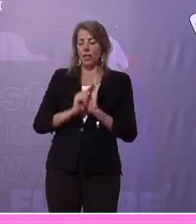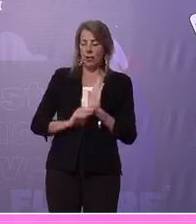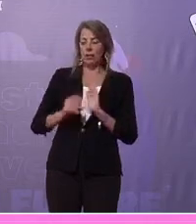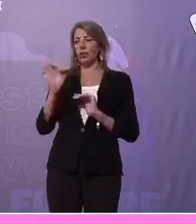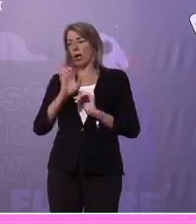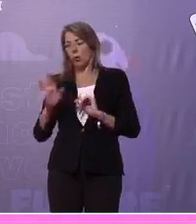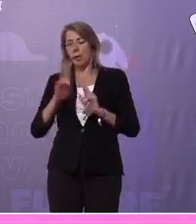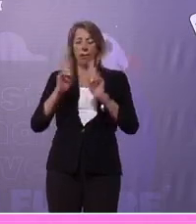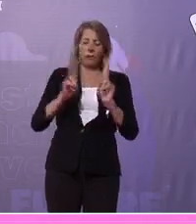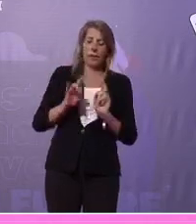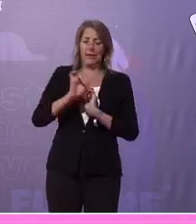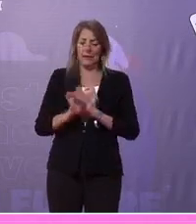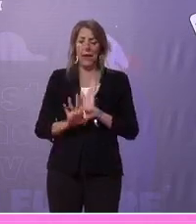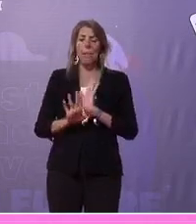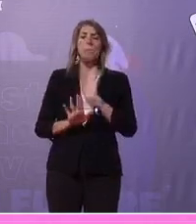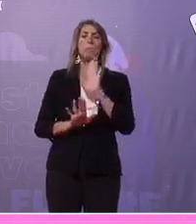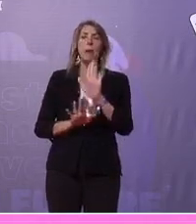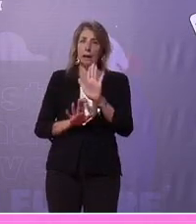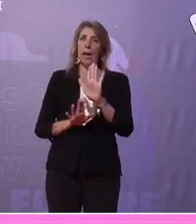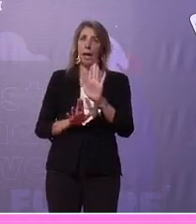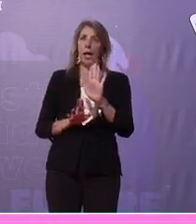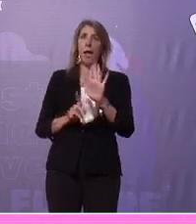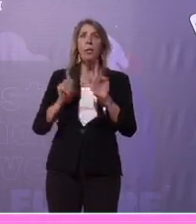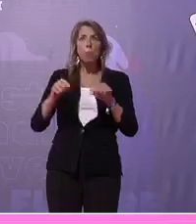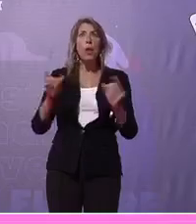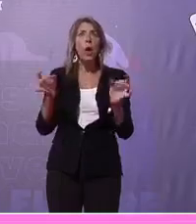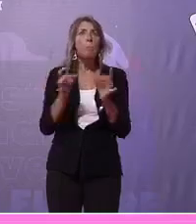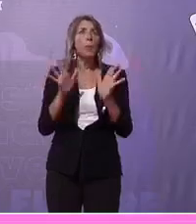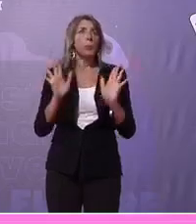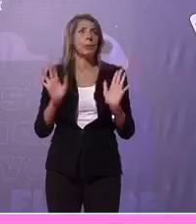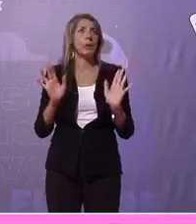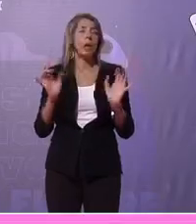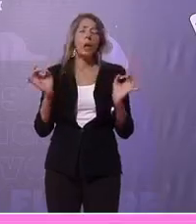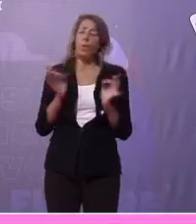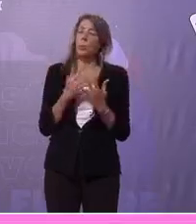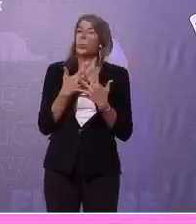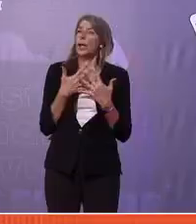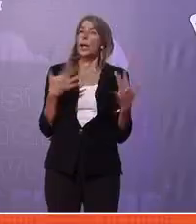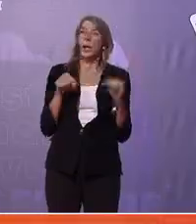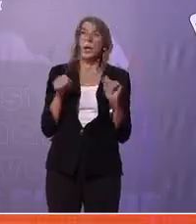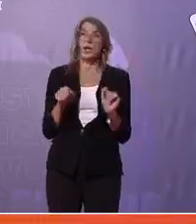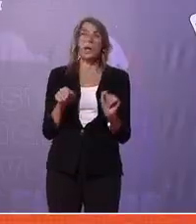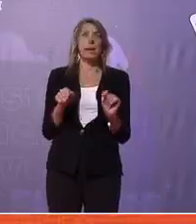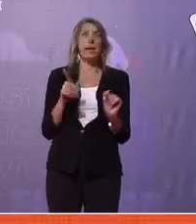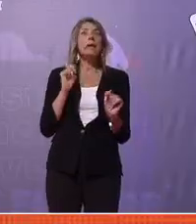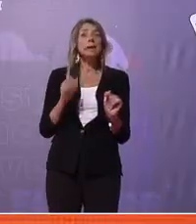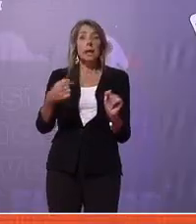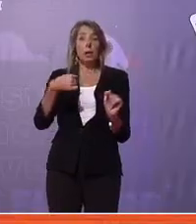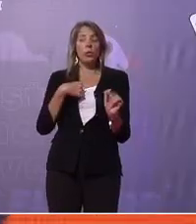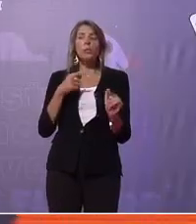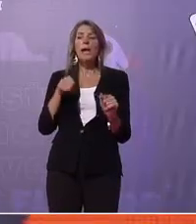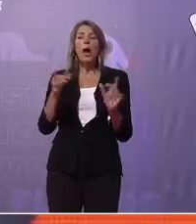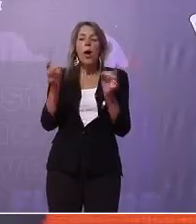europeo italiano eccetera presentano Però anche delle opportunità enormi delle opportunità che a nostro avviso a mio avviso devono servire a fare